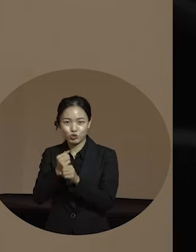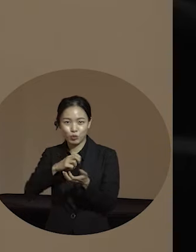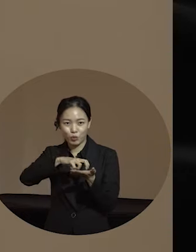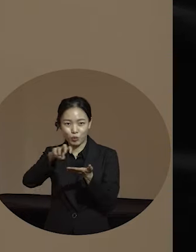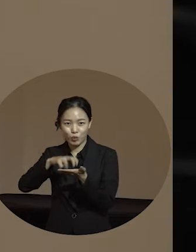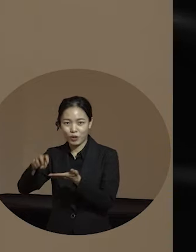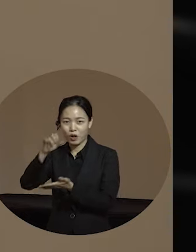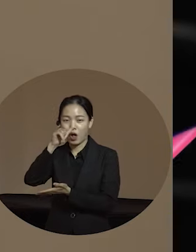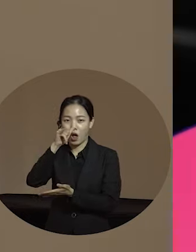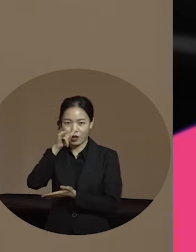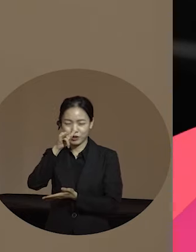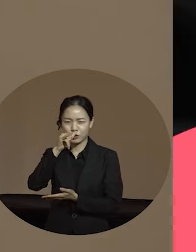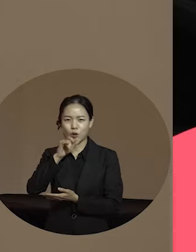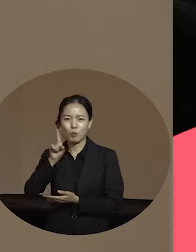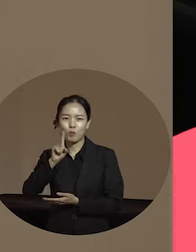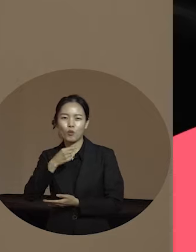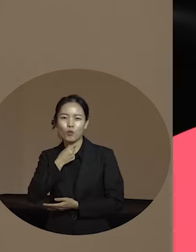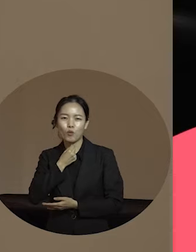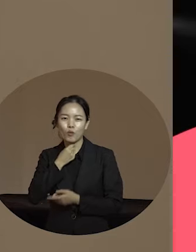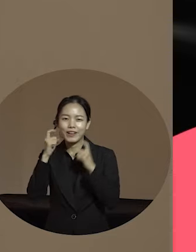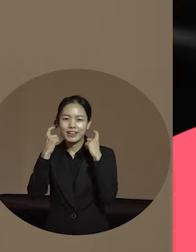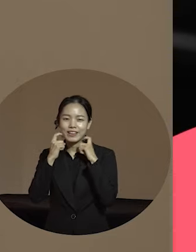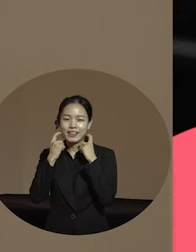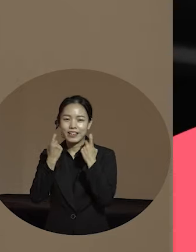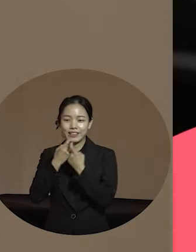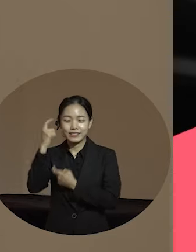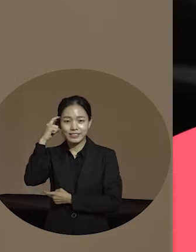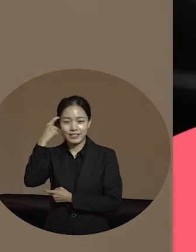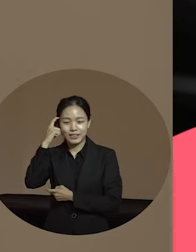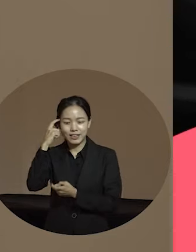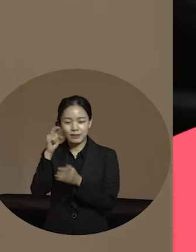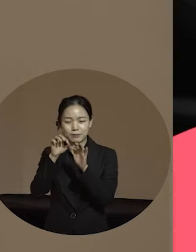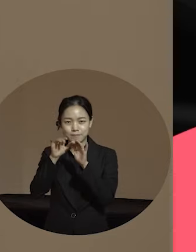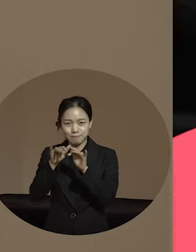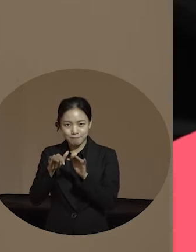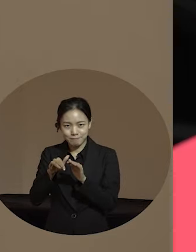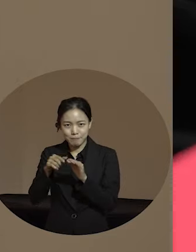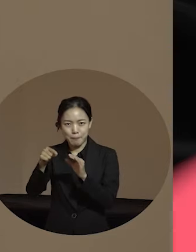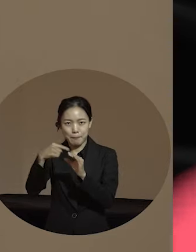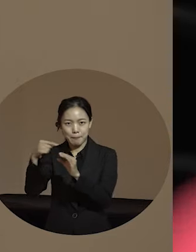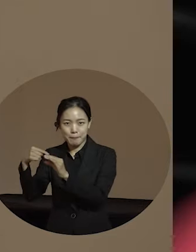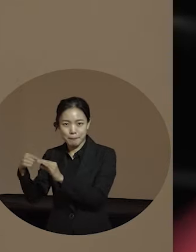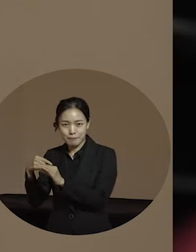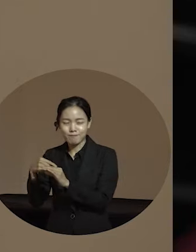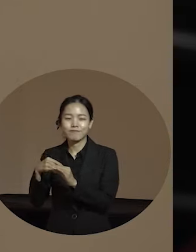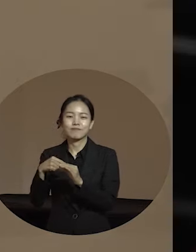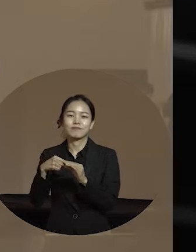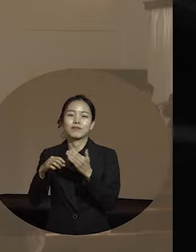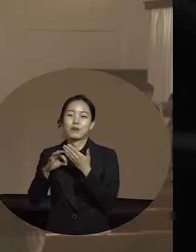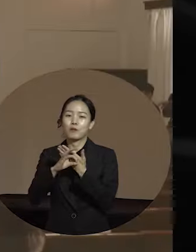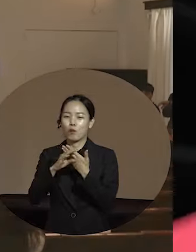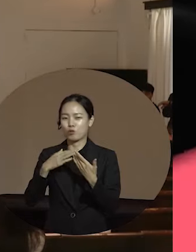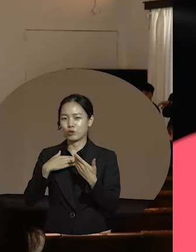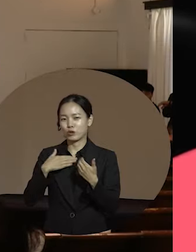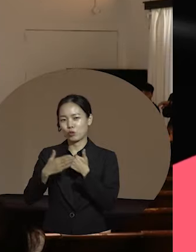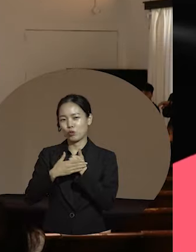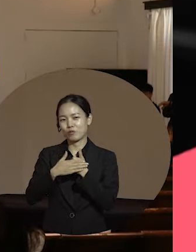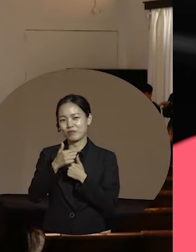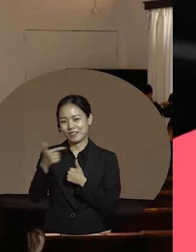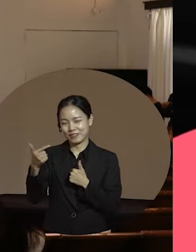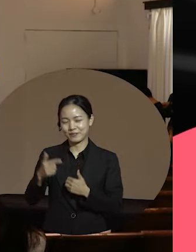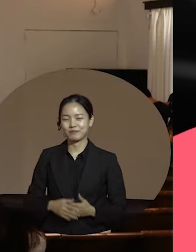만족도 조사에서 소중한 의견 남겨주시면 저희가 향후에 또 행사 진행할 때 많은 도움이 될 것 같습니다.